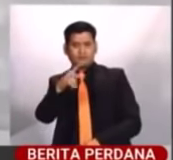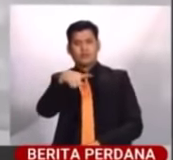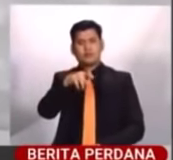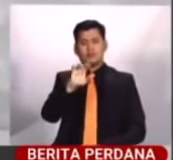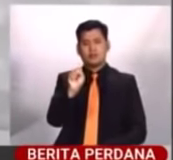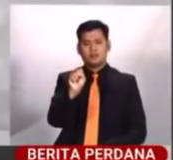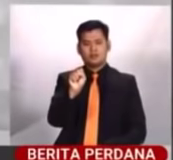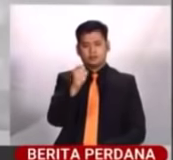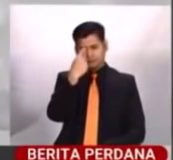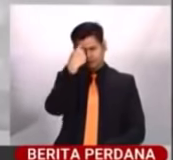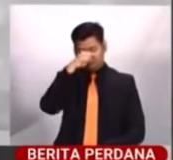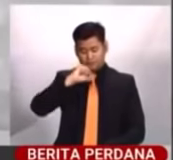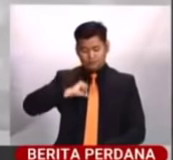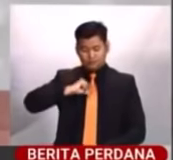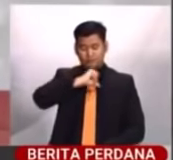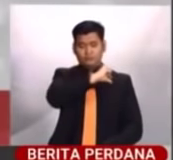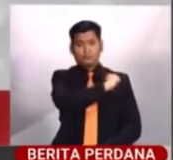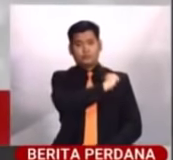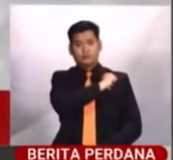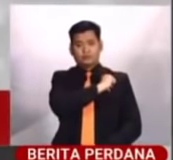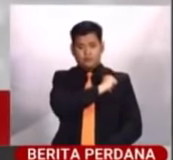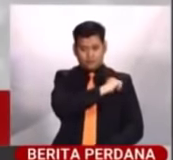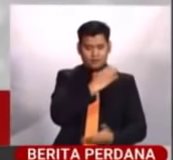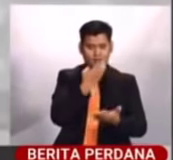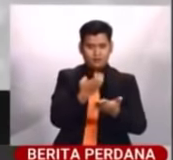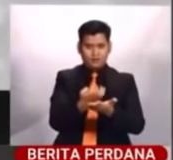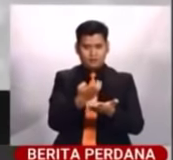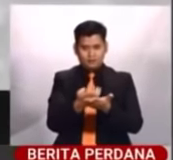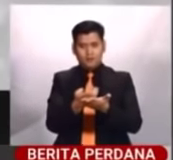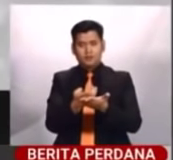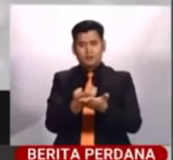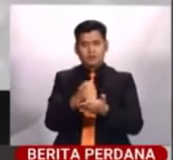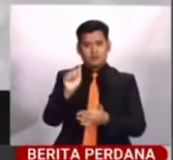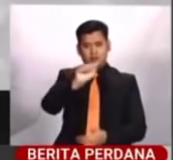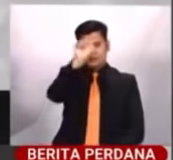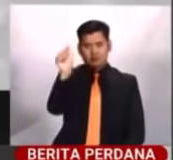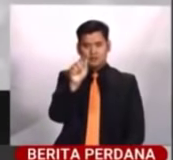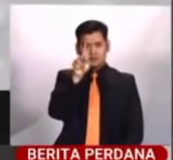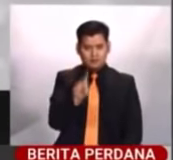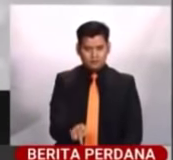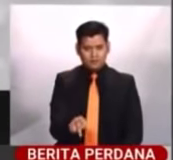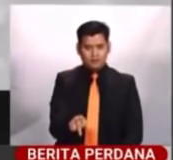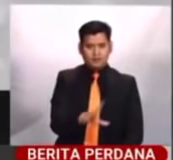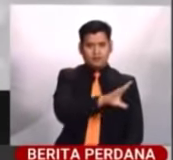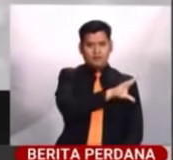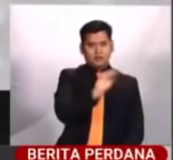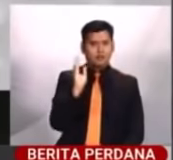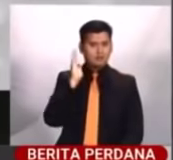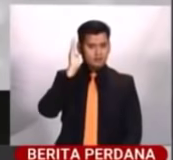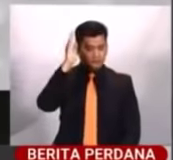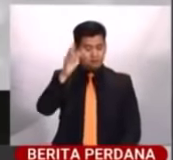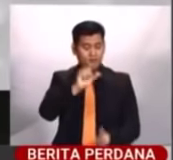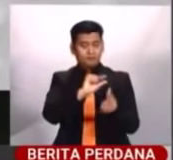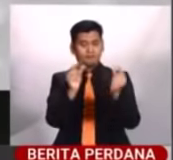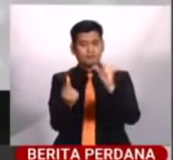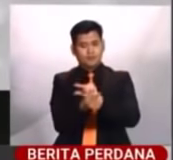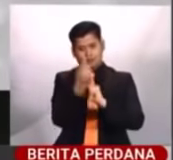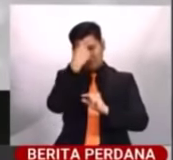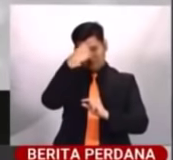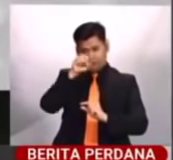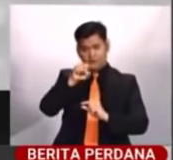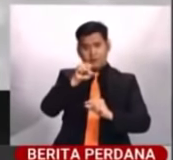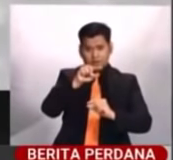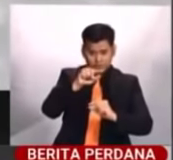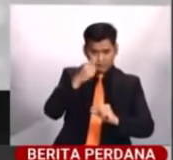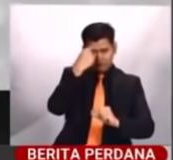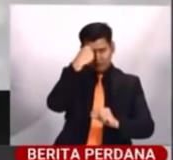untuk negara anggota Kerjasama Ekonomi Asia Pasifik APEC. Dokumen berkenaan akan menggantikan agenda tindakan untuk